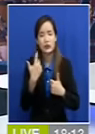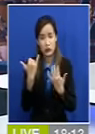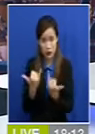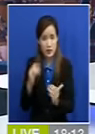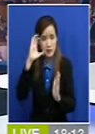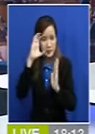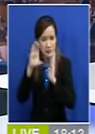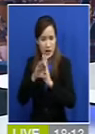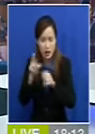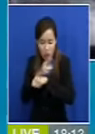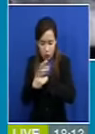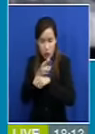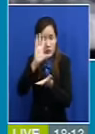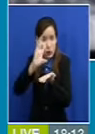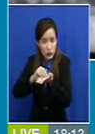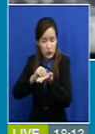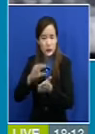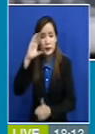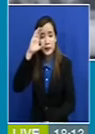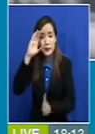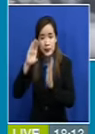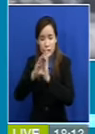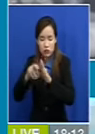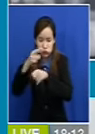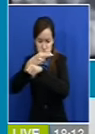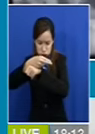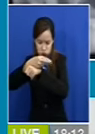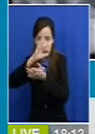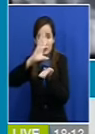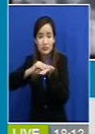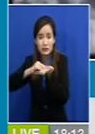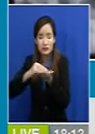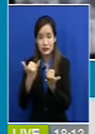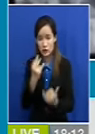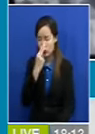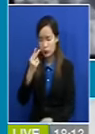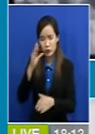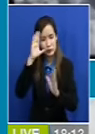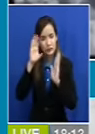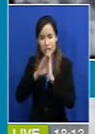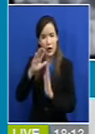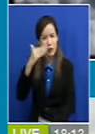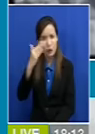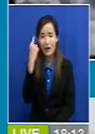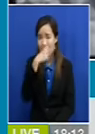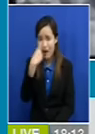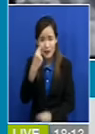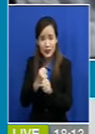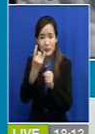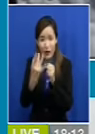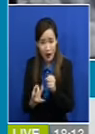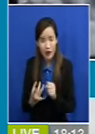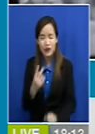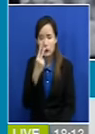ปวิดีโอเป็นหลักฐานเลยนะคะภาพจากกล้องวงจรปิดให้คุณผู้ชมไปดูภาพกันก่อนเลยก่อนที่จะรู้ว่าใครทำอะไรเนี่ยนะคะ